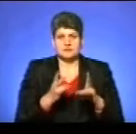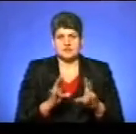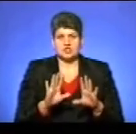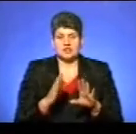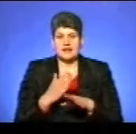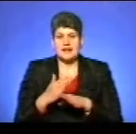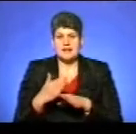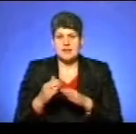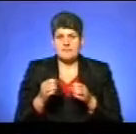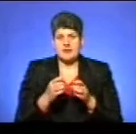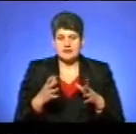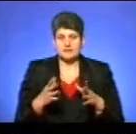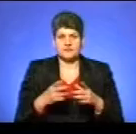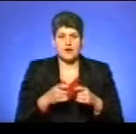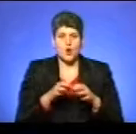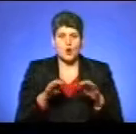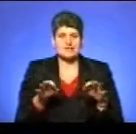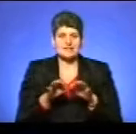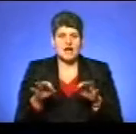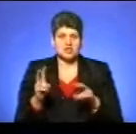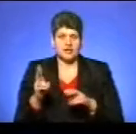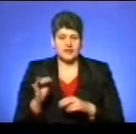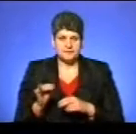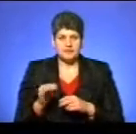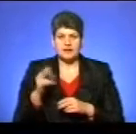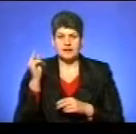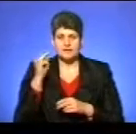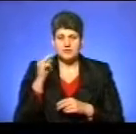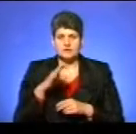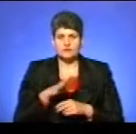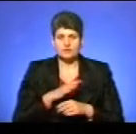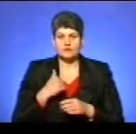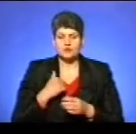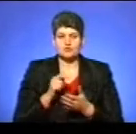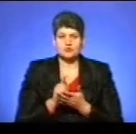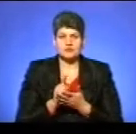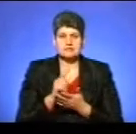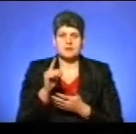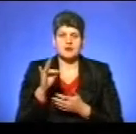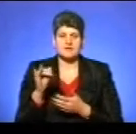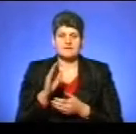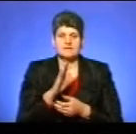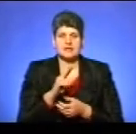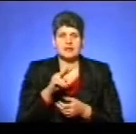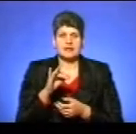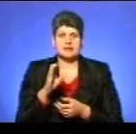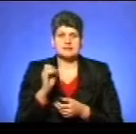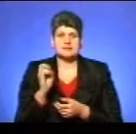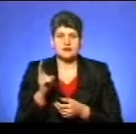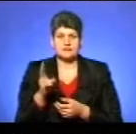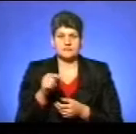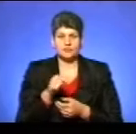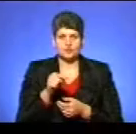як розтяжки і так далі. Навчання із тактичної підготовки пройшов військовозобов'язаний зі Збаржа Василь Лисак. Ми